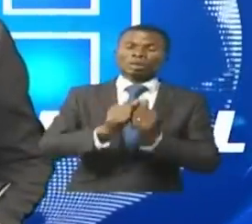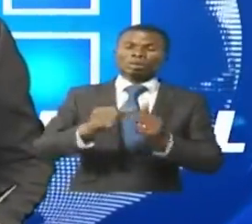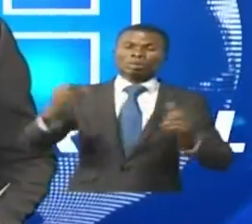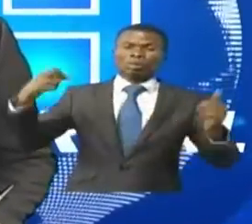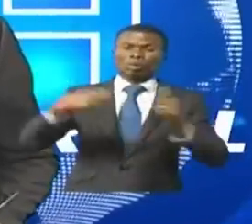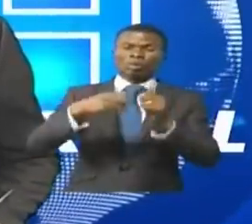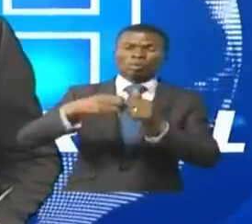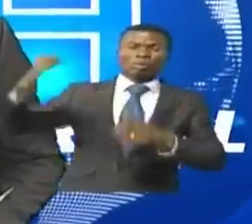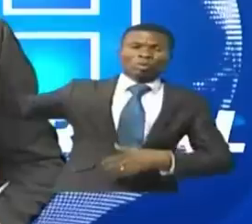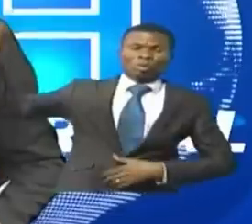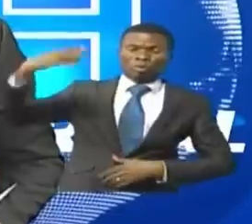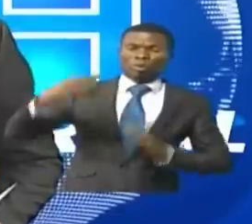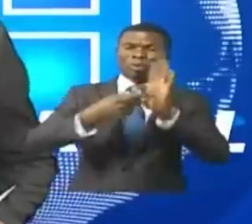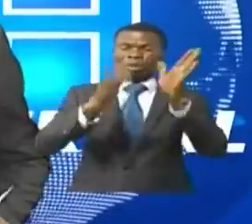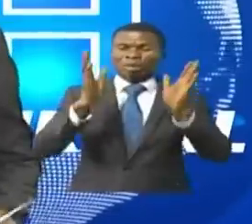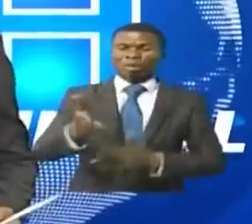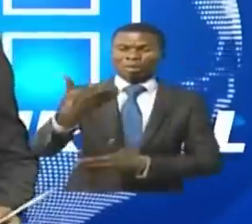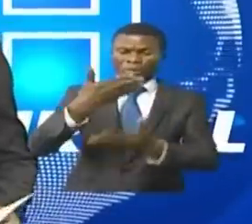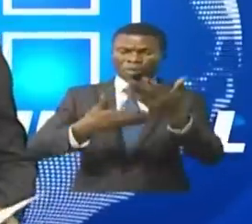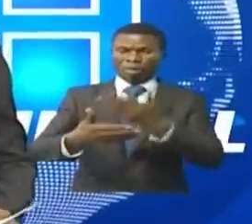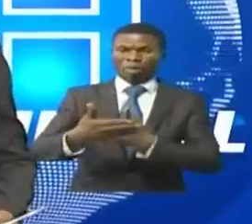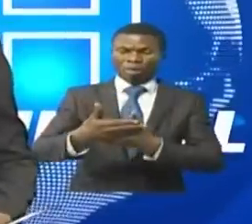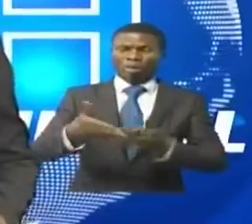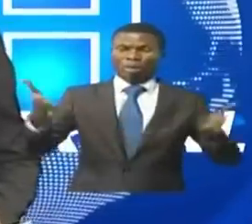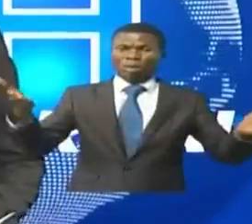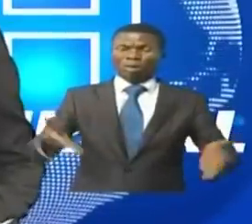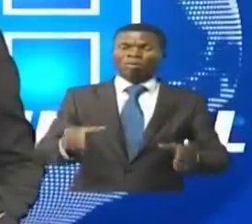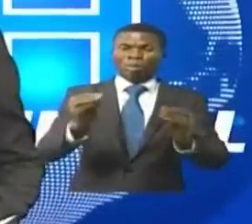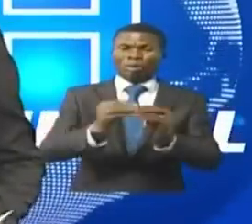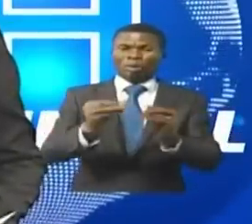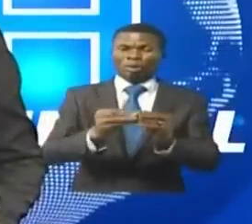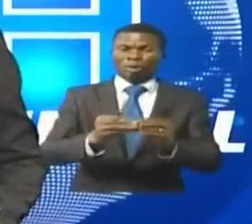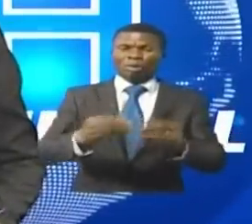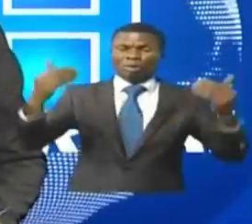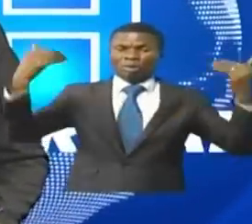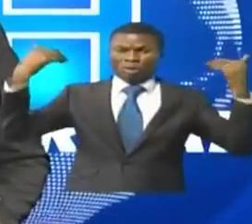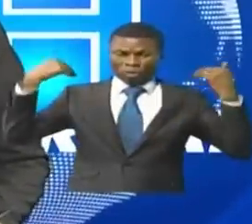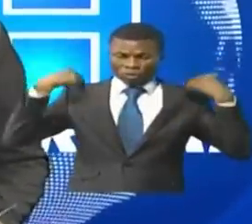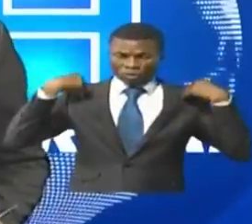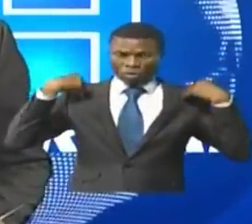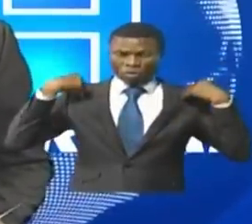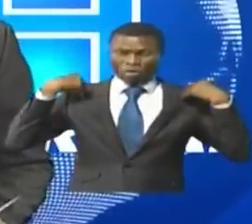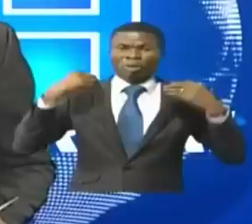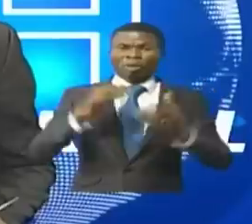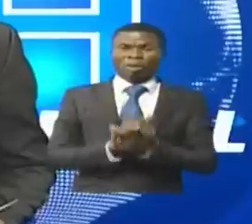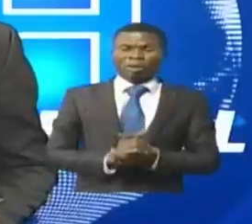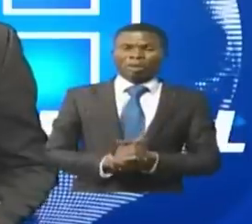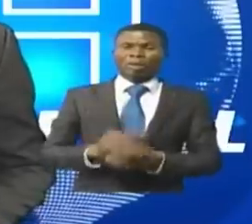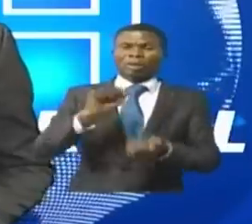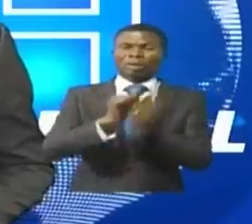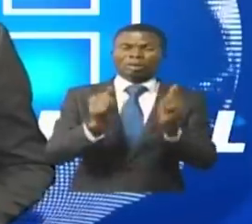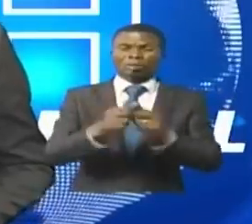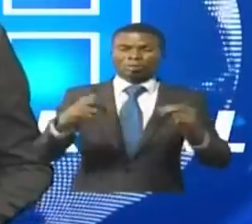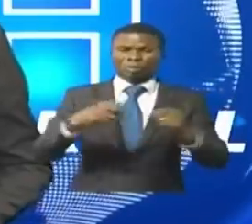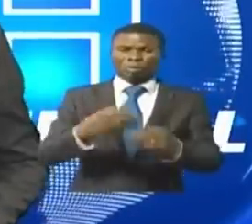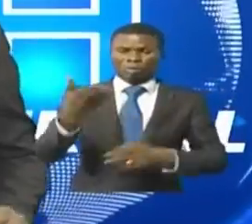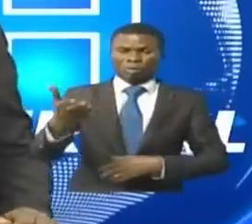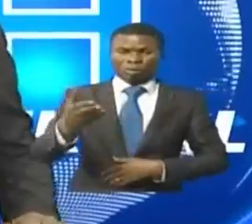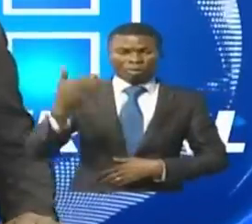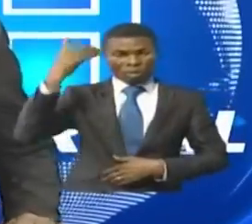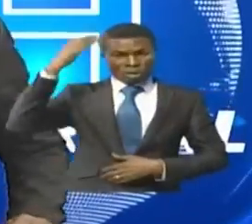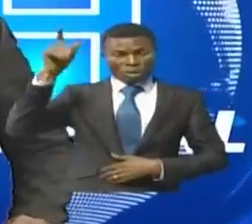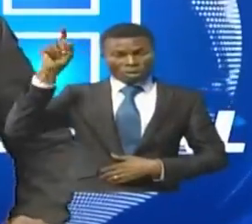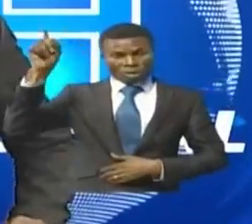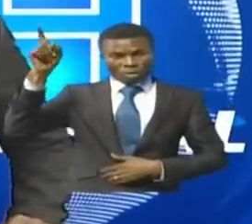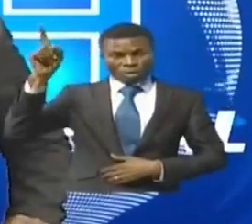été représentée à cette grande réunion par l'autorité des régulations du secteur de l'énergie à l'Équateur,